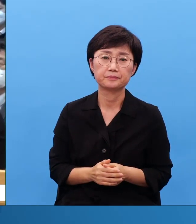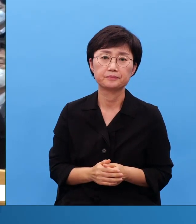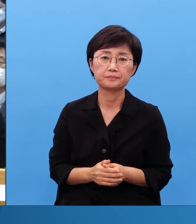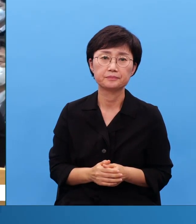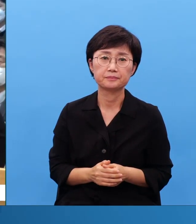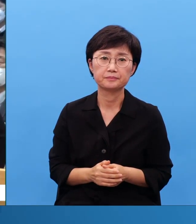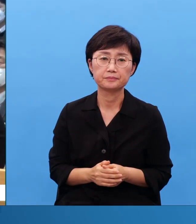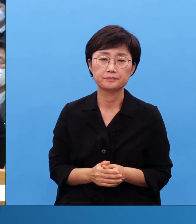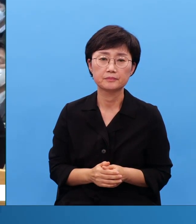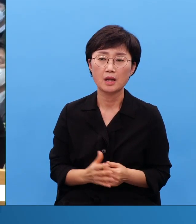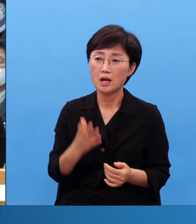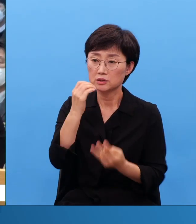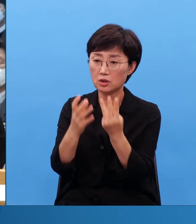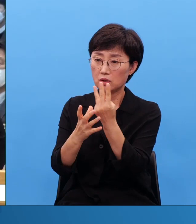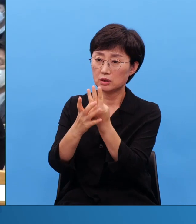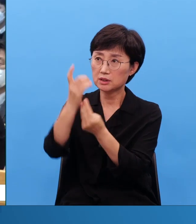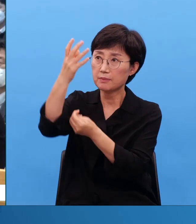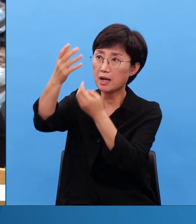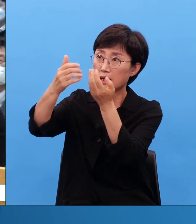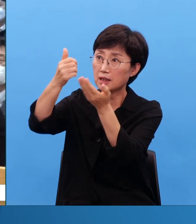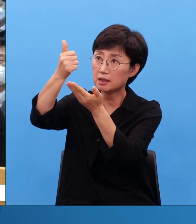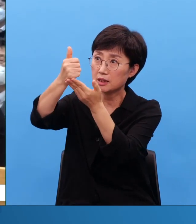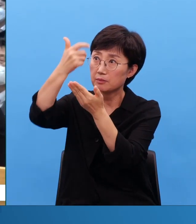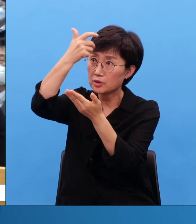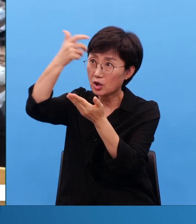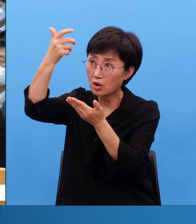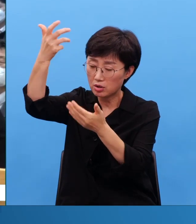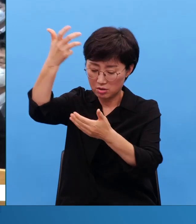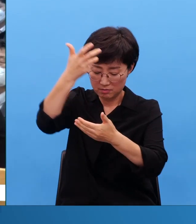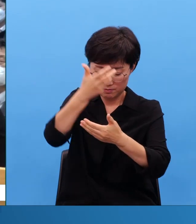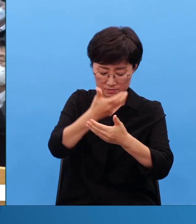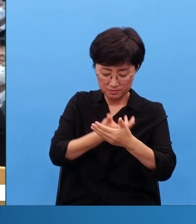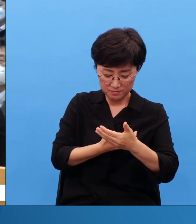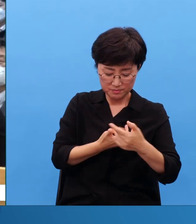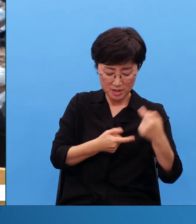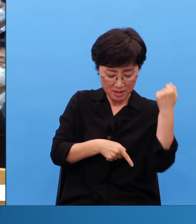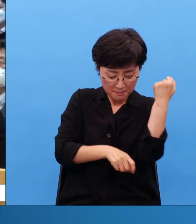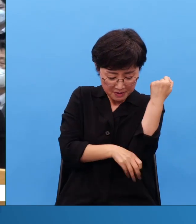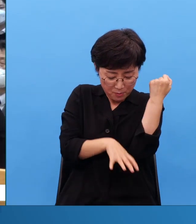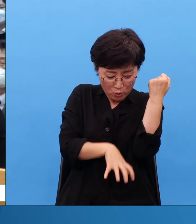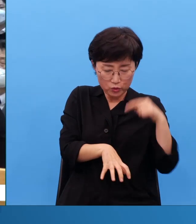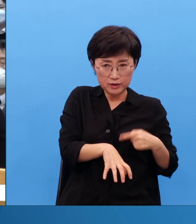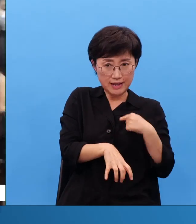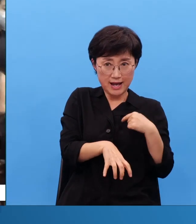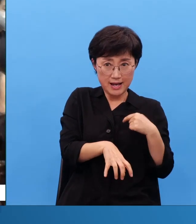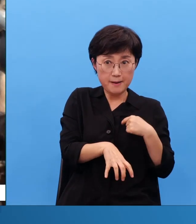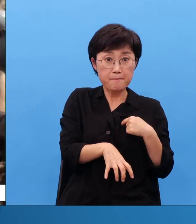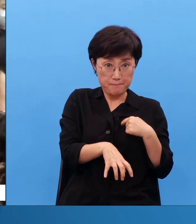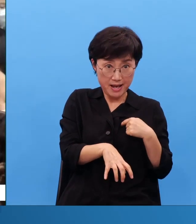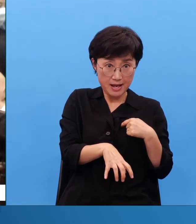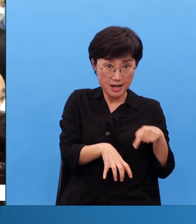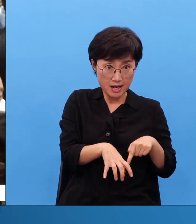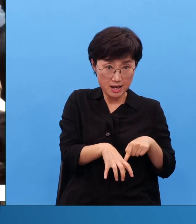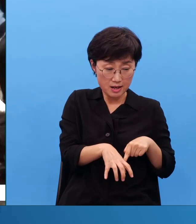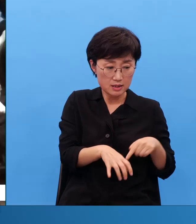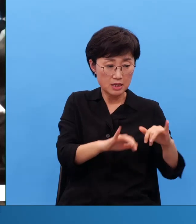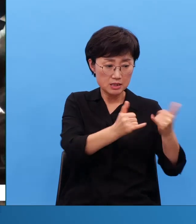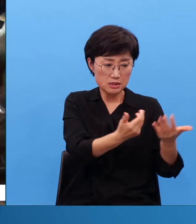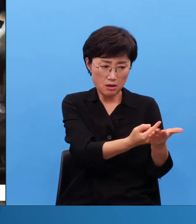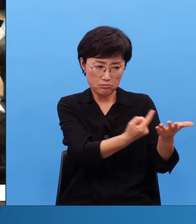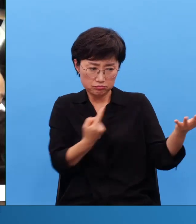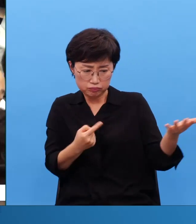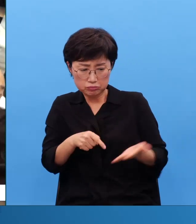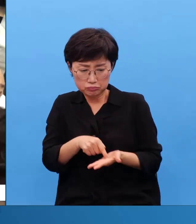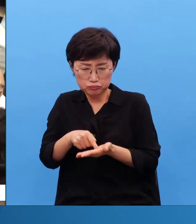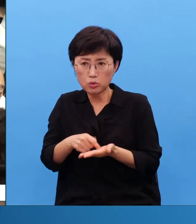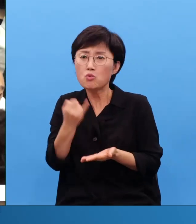목사는 성삼위 하나님이 영으로 내 속에 임하는 영적 플랫폼의 시스템이 있다면 세상과 단절된 만큼